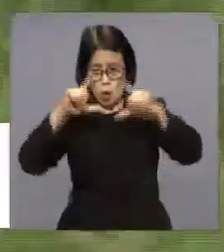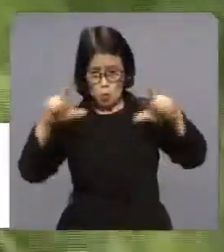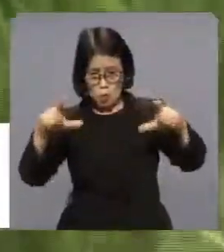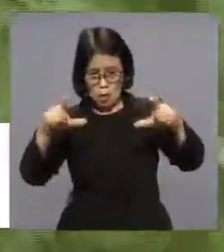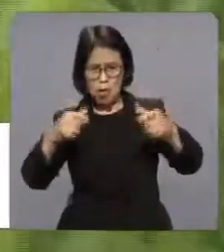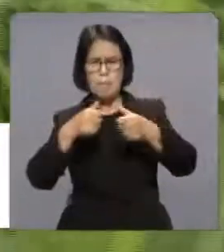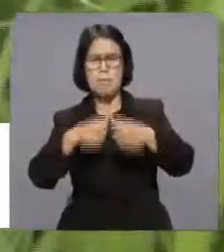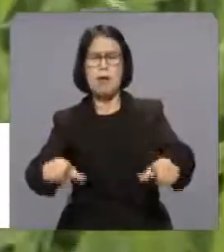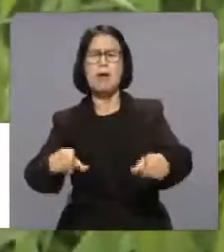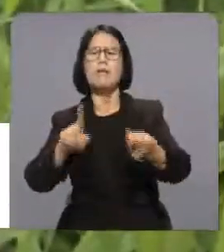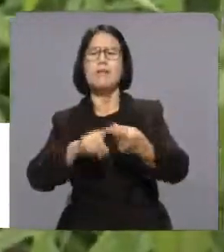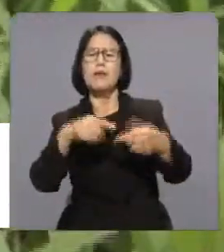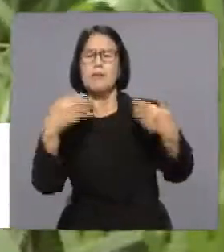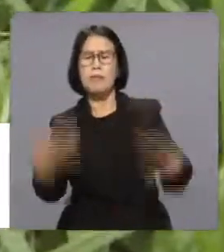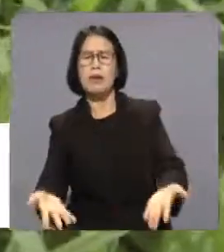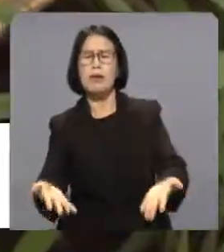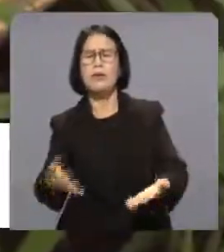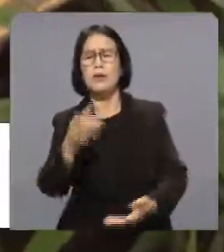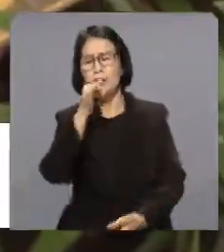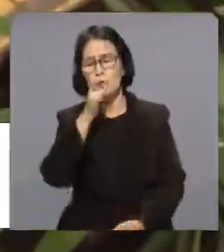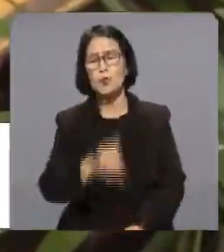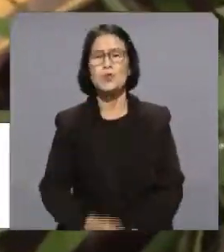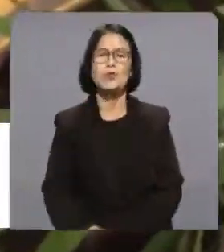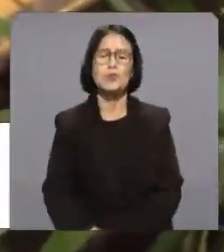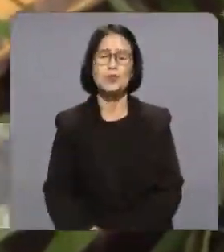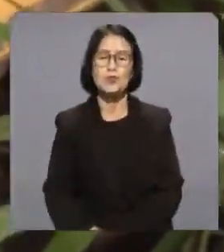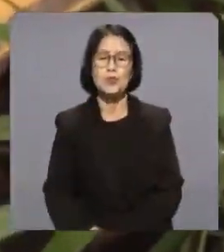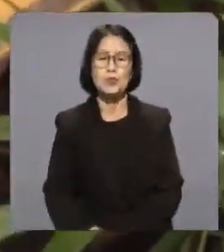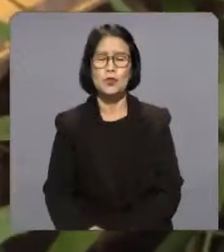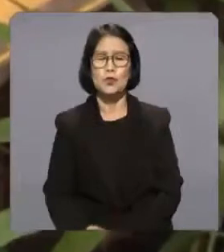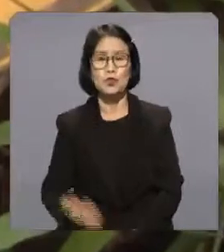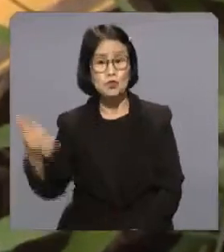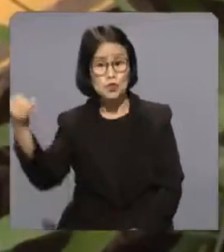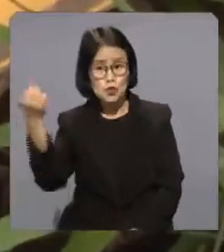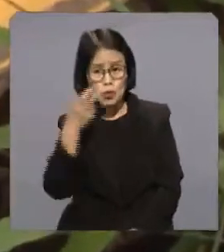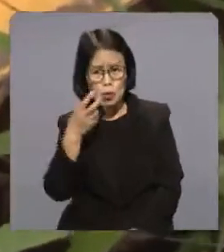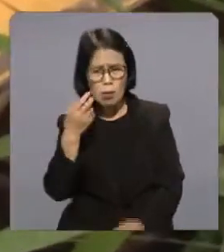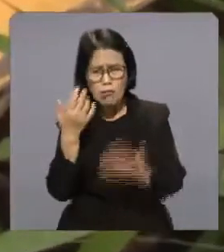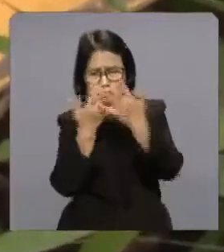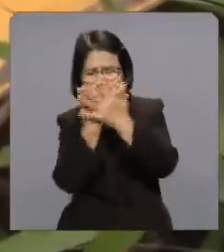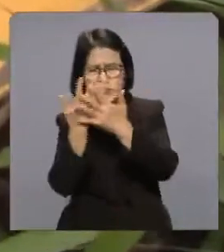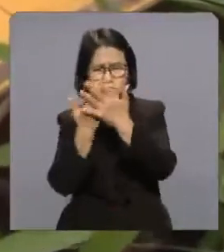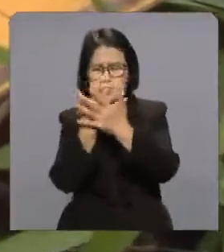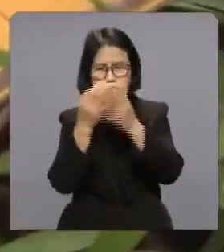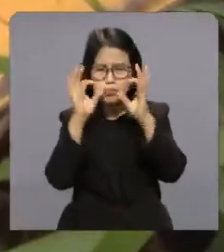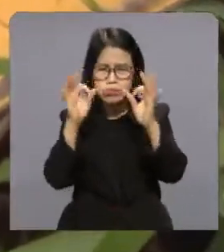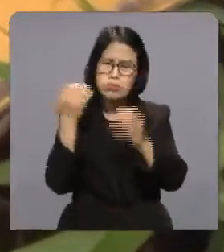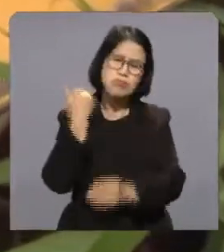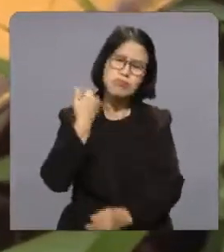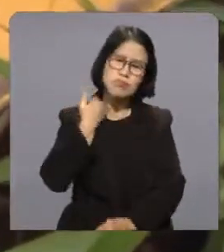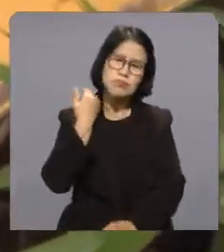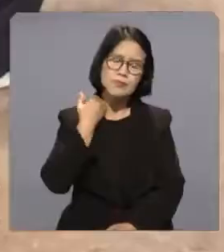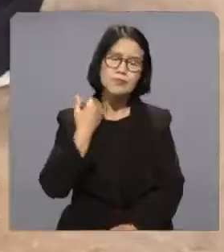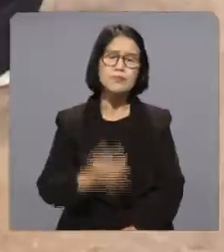여전히 꺾인 채 쓰러져 있습니다. 문이 전화번호는 지워져 잘 보이지도